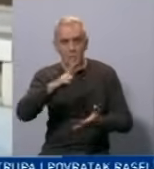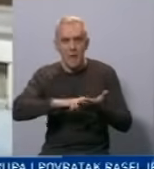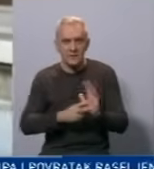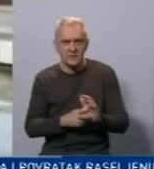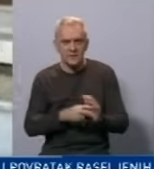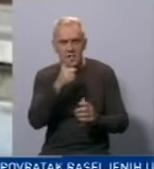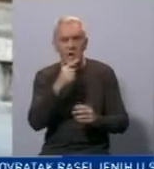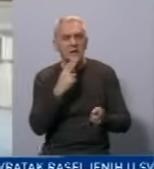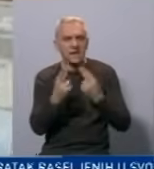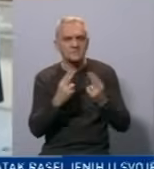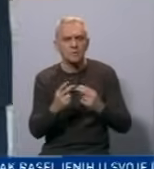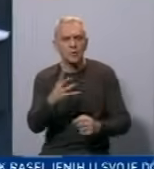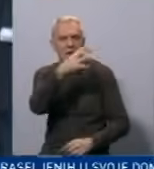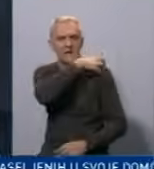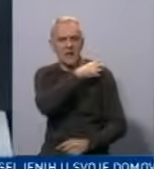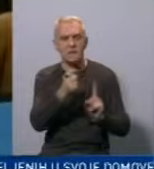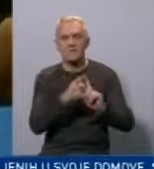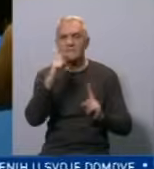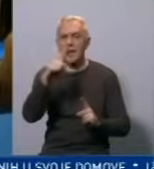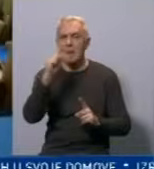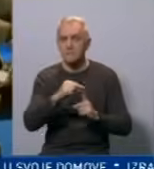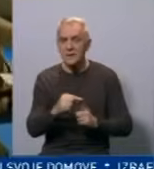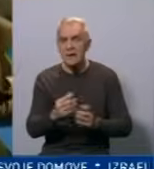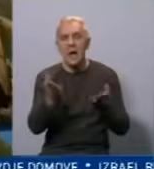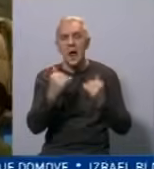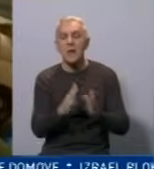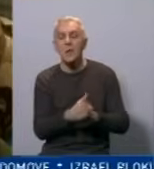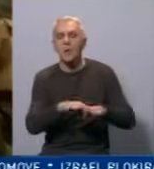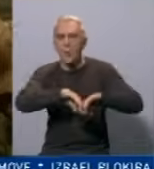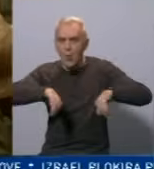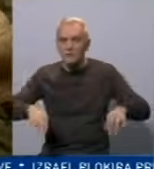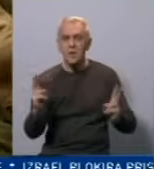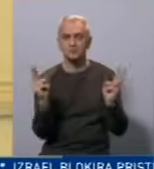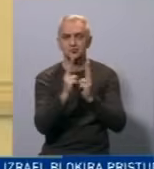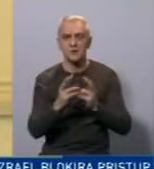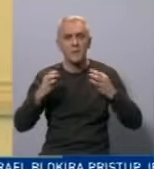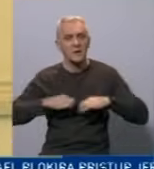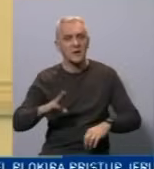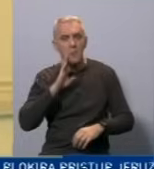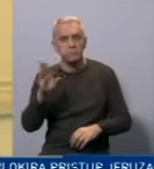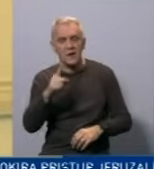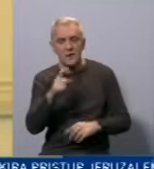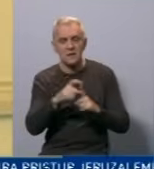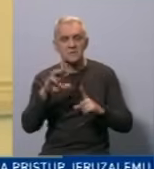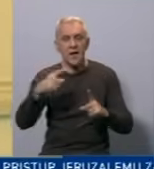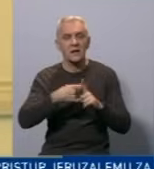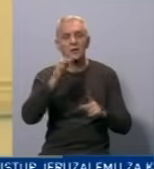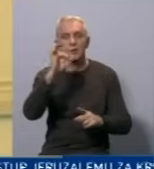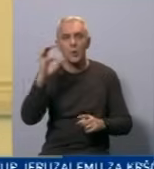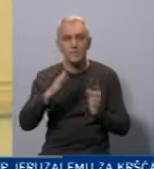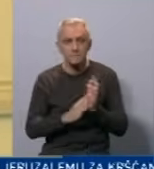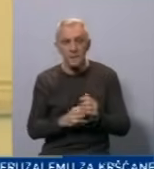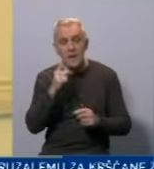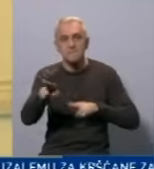je audijencija i razgovor kod kralja Filipa, ali i odvojeni susreti s premijerom Belgije Aleksandrom de Croom i